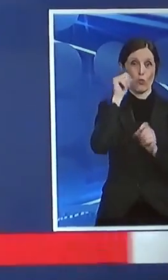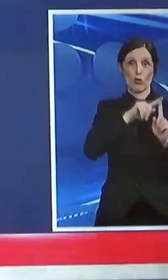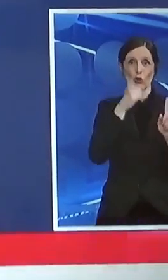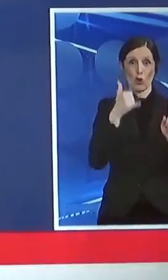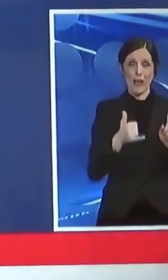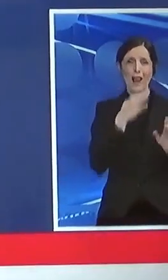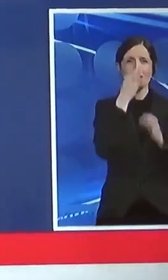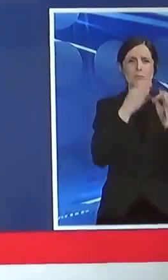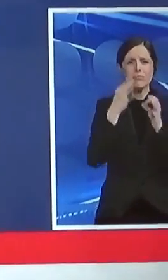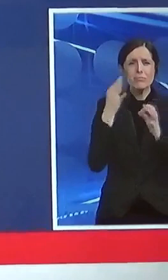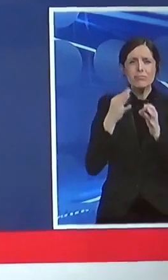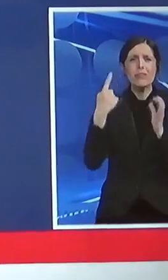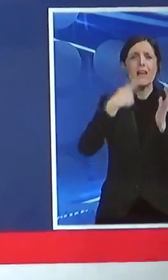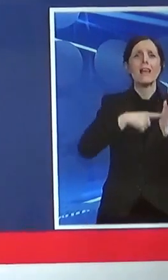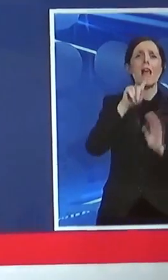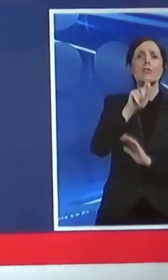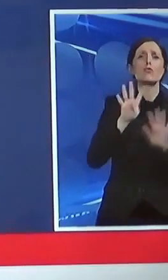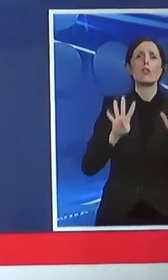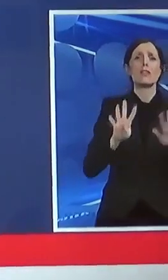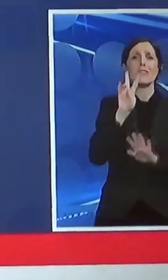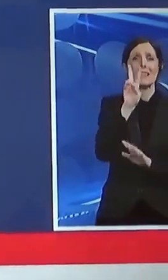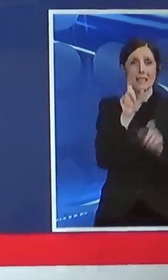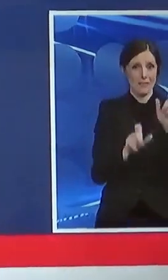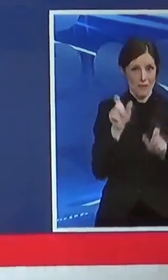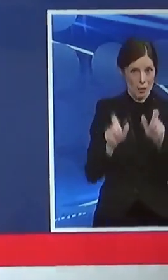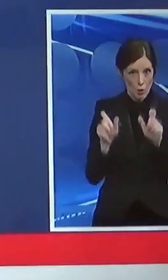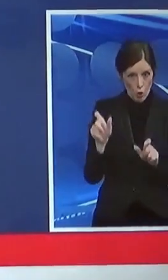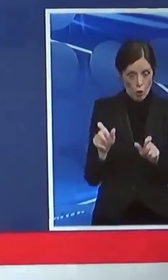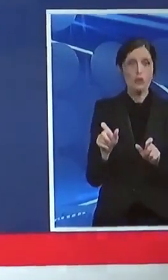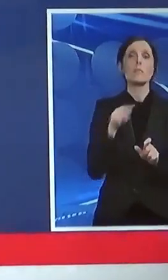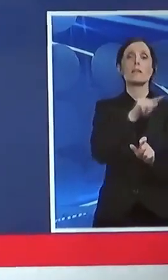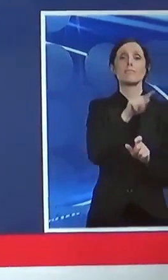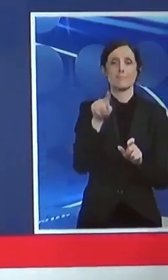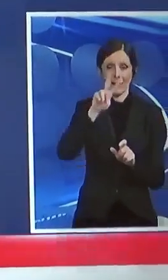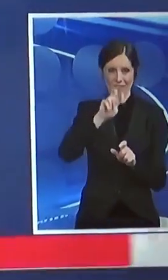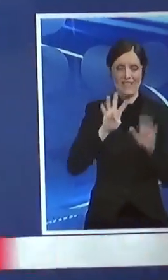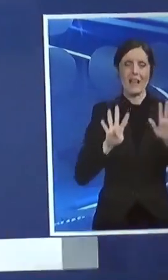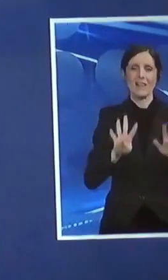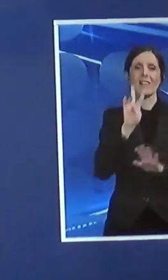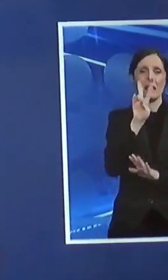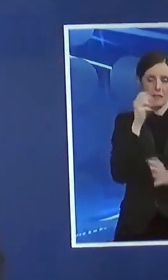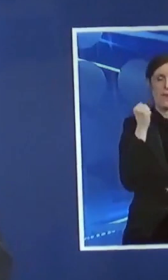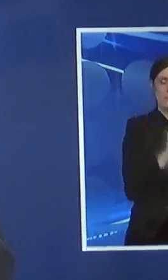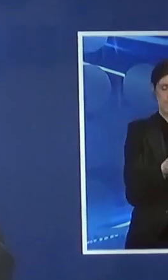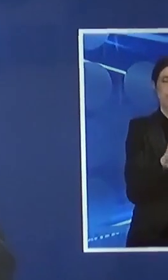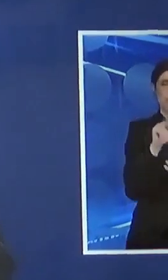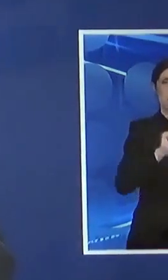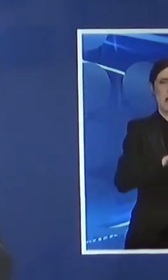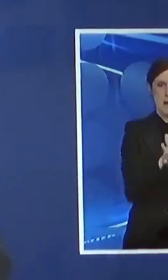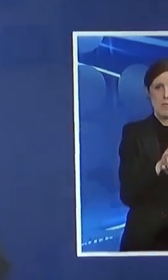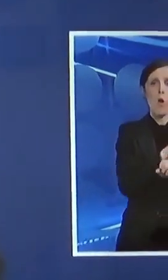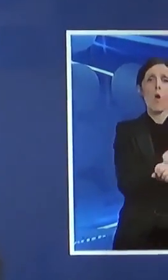testirani su uzorci 1192 osobe, od kojih je 292 pozitivno. Hospitalizovano